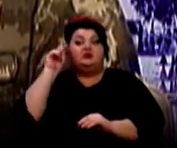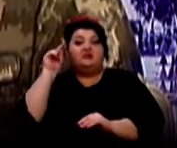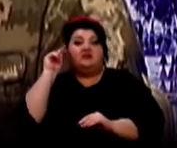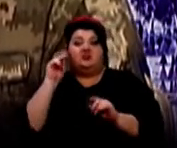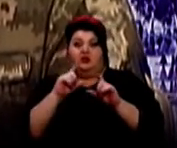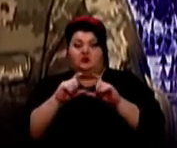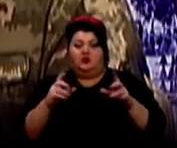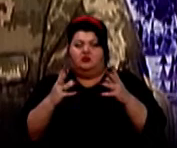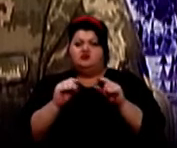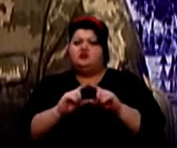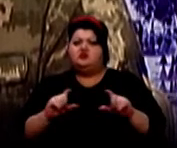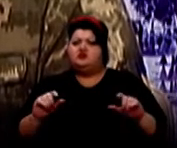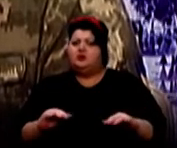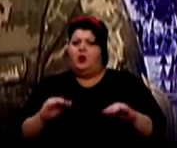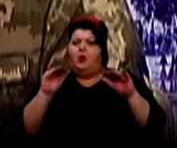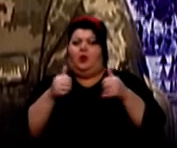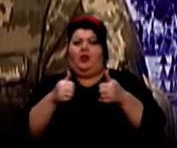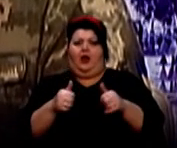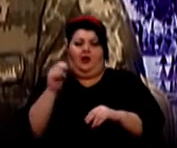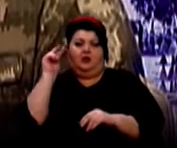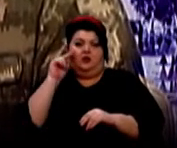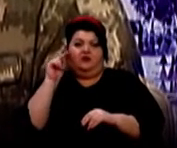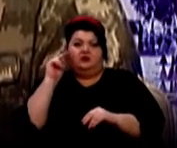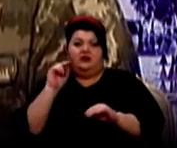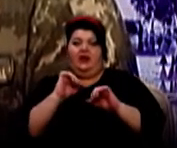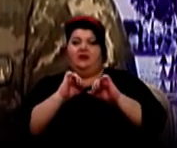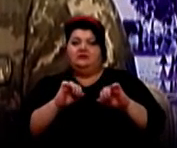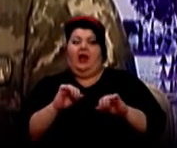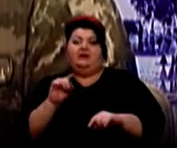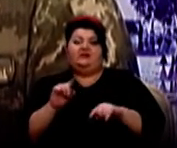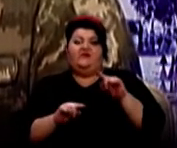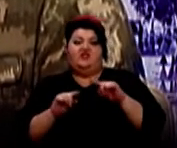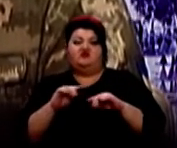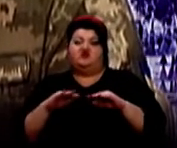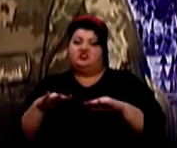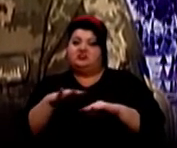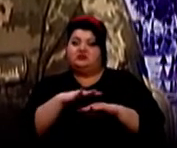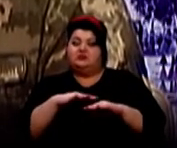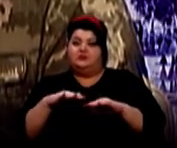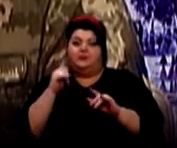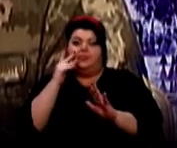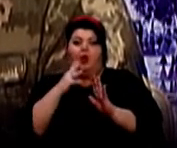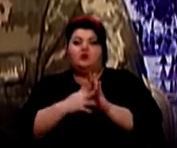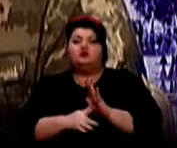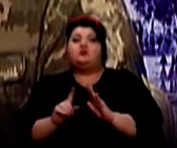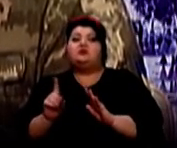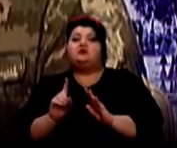школи, гарно вивчати якісно предмет «Захист вітчизни», розуміти, що